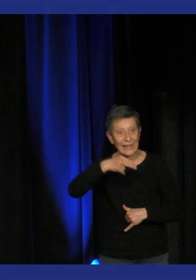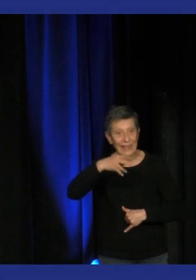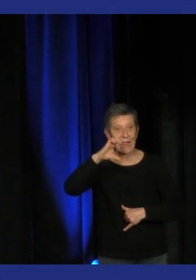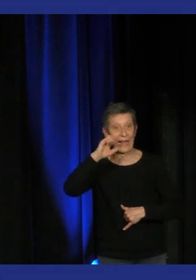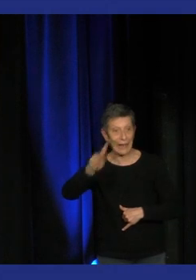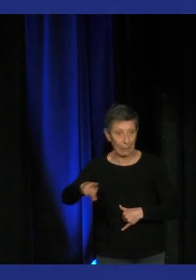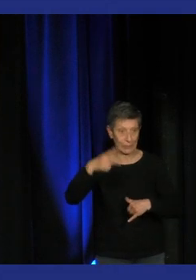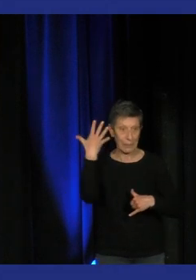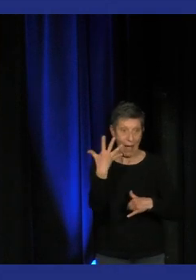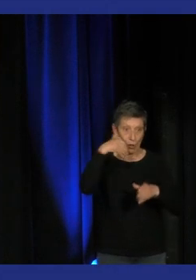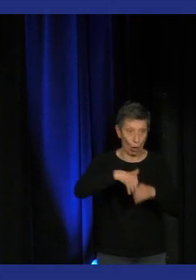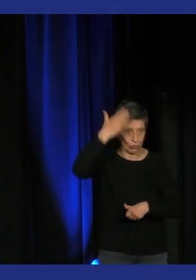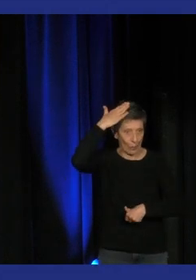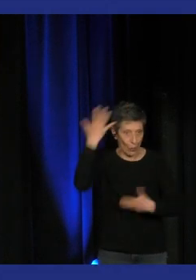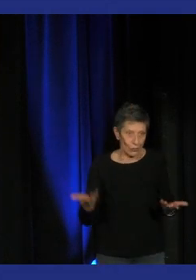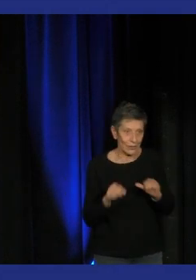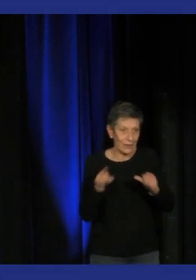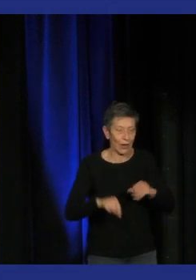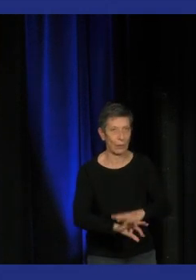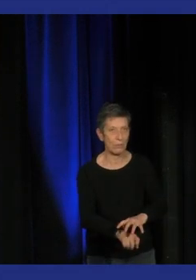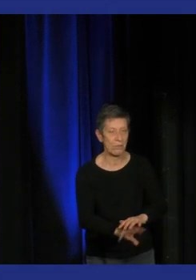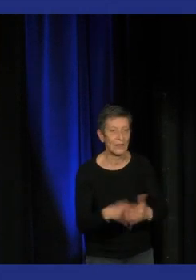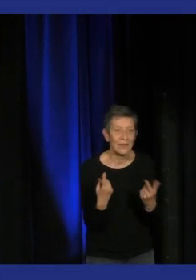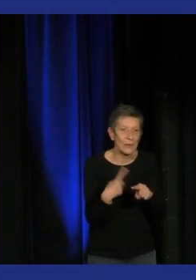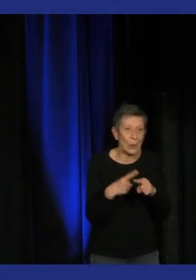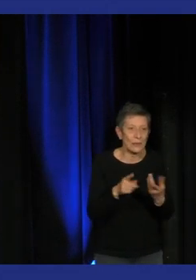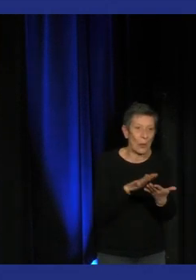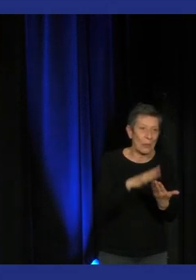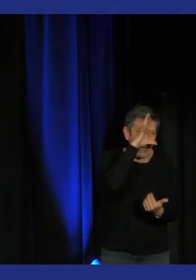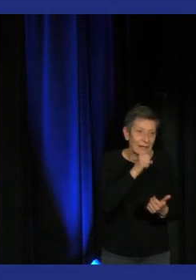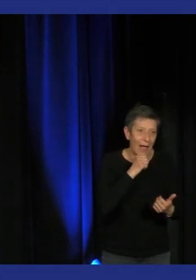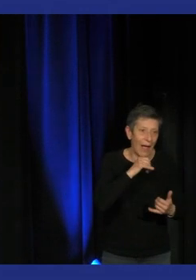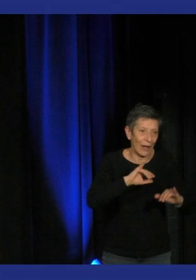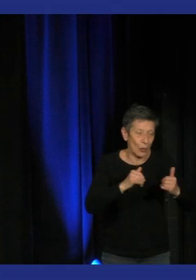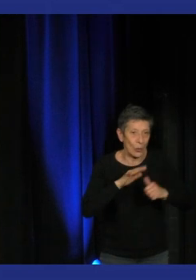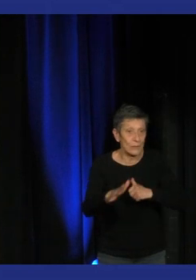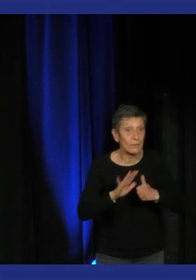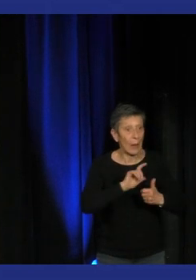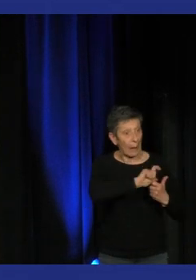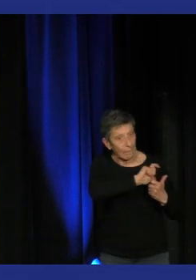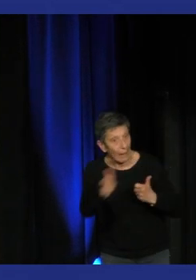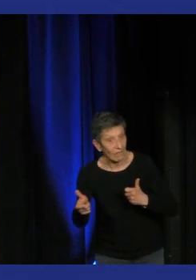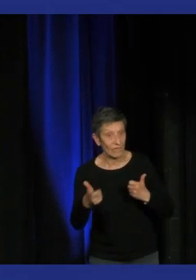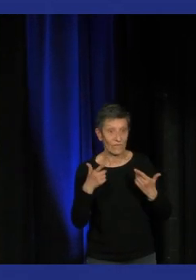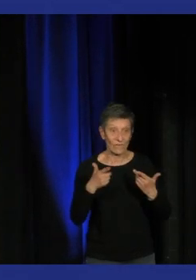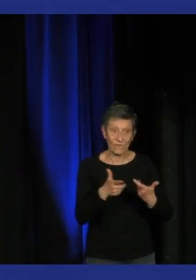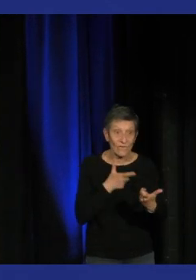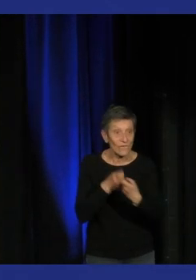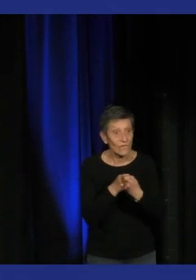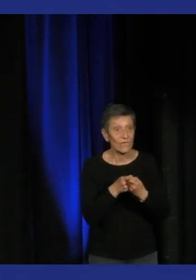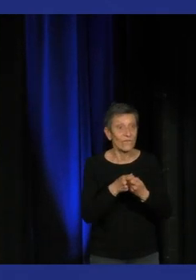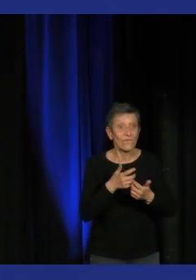un peu d'aléatoire. Et puis ce jeu-là est passé dans les courses de chevaux où